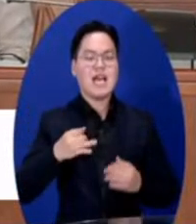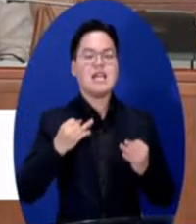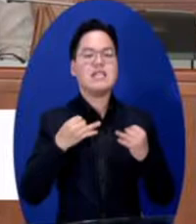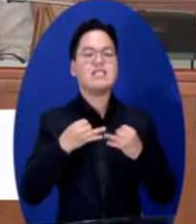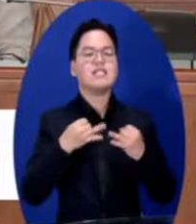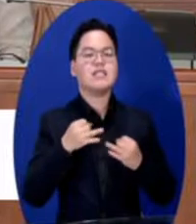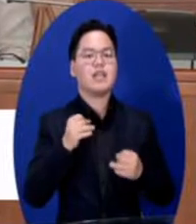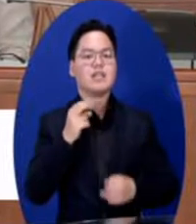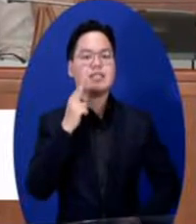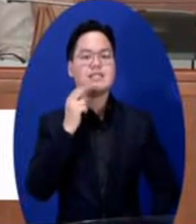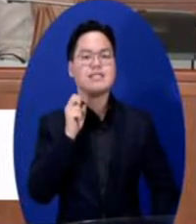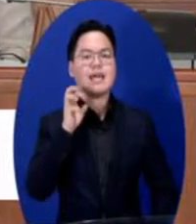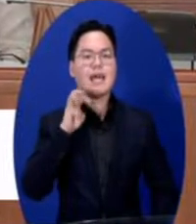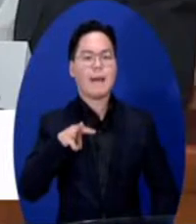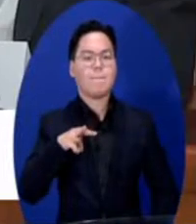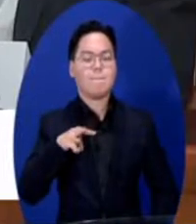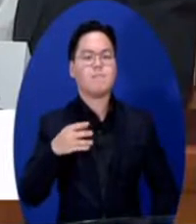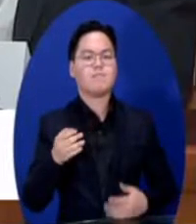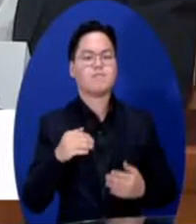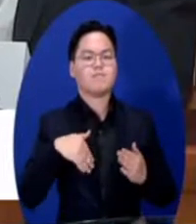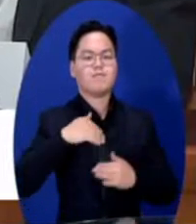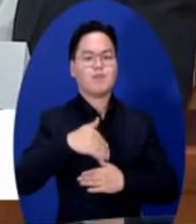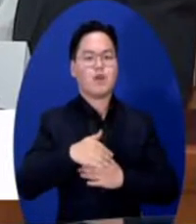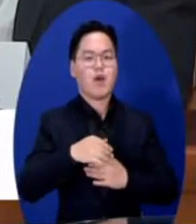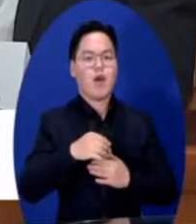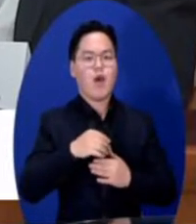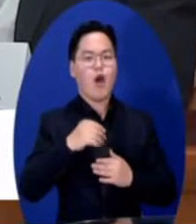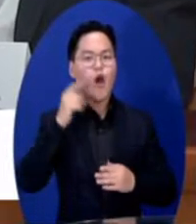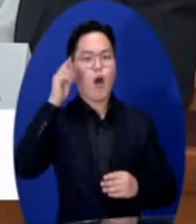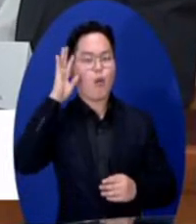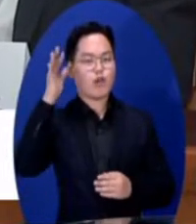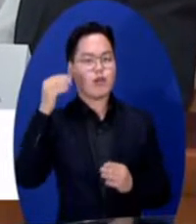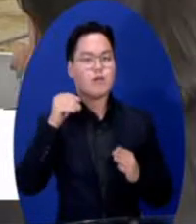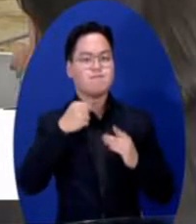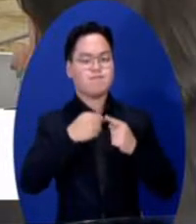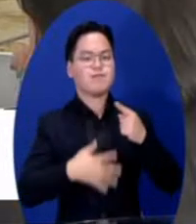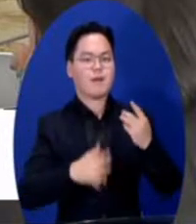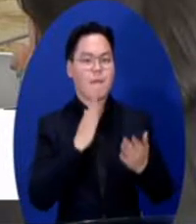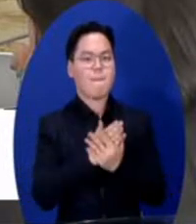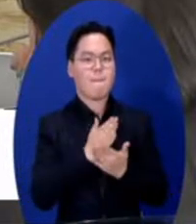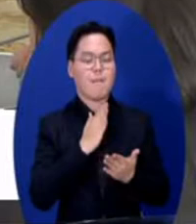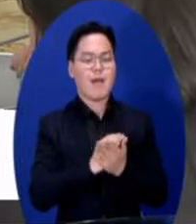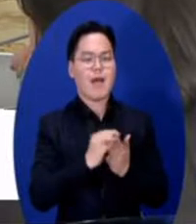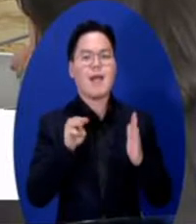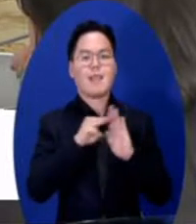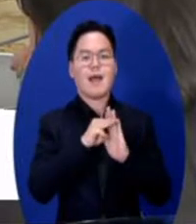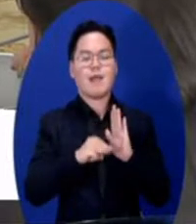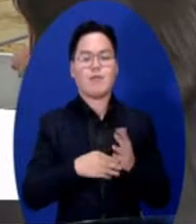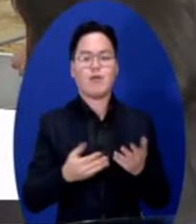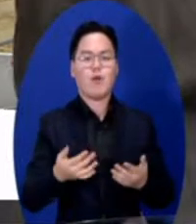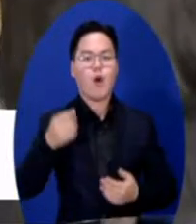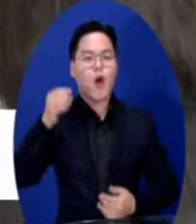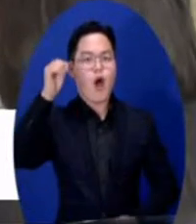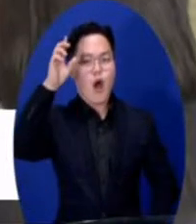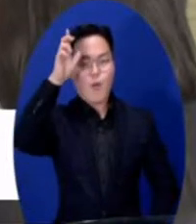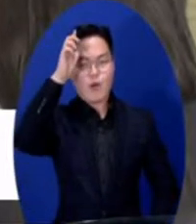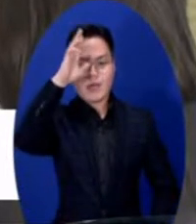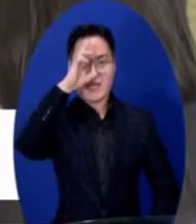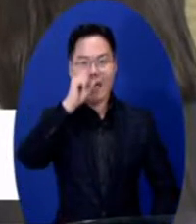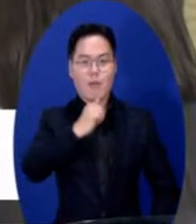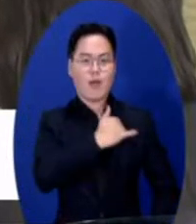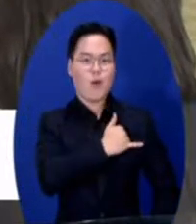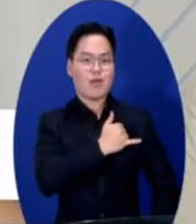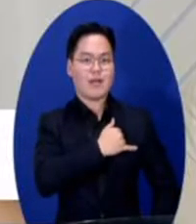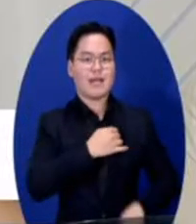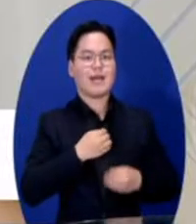зорилтыг төрийн бодлогын баримт бичгүүдэд тусгасан тухайн бодлогыг хэрэгжүүлэх боломжтой гэсэн тайлбарыг боловсрол шинжилгээ ухааны яамны